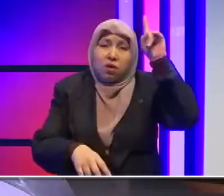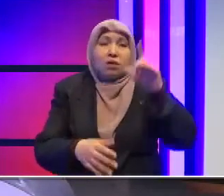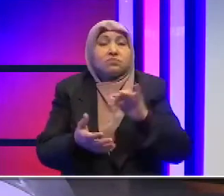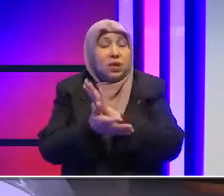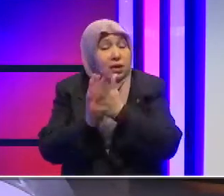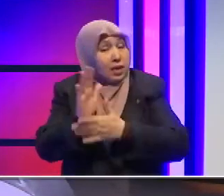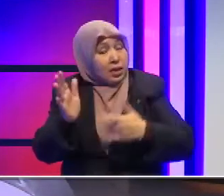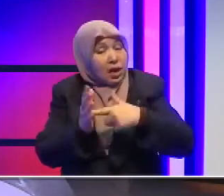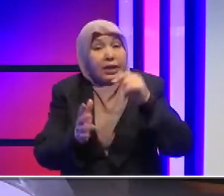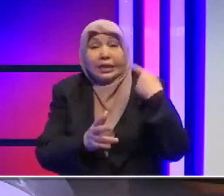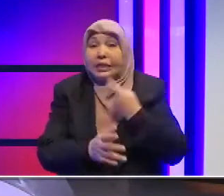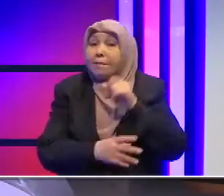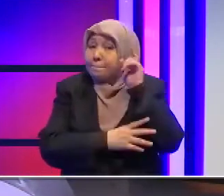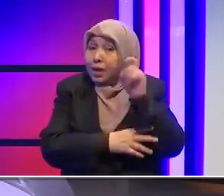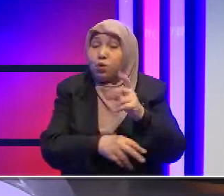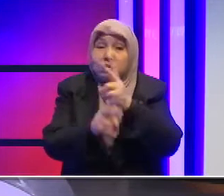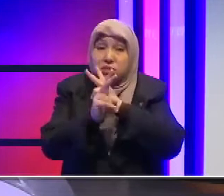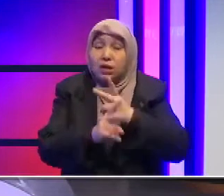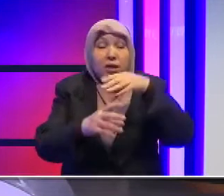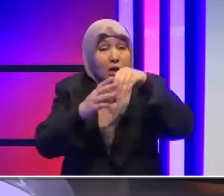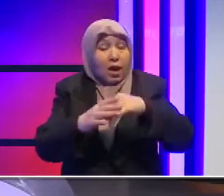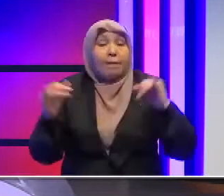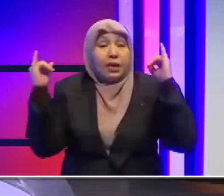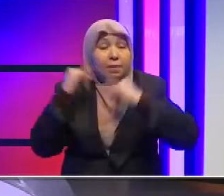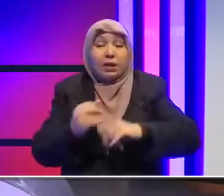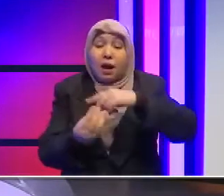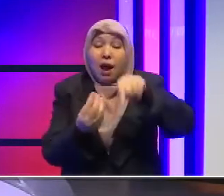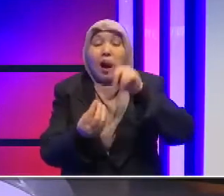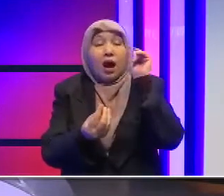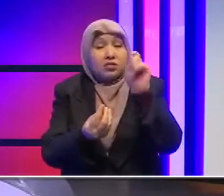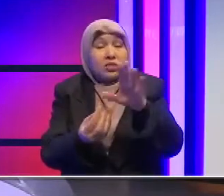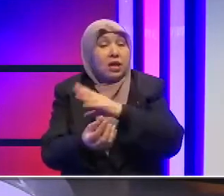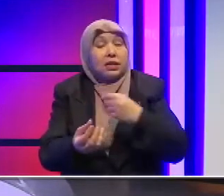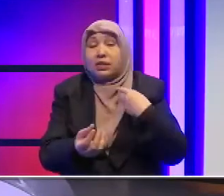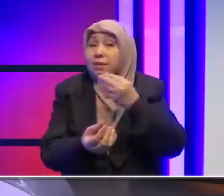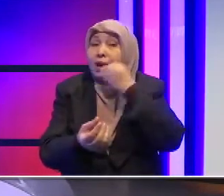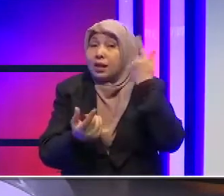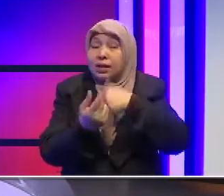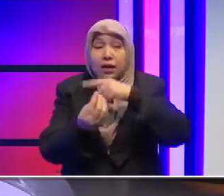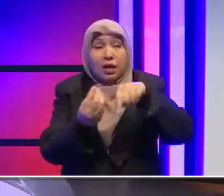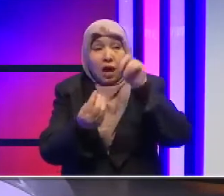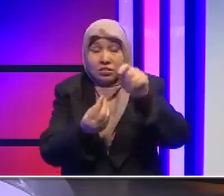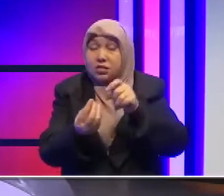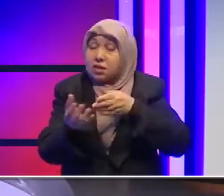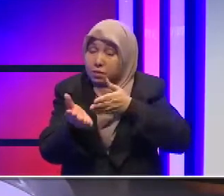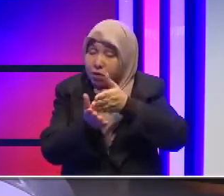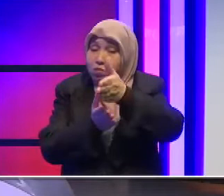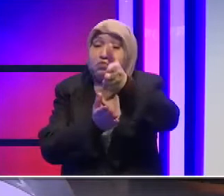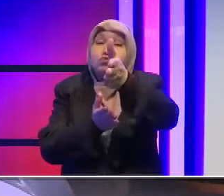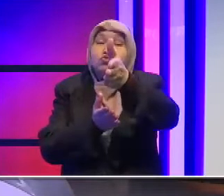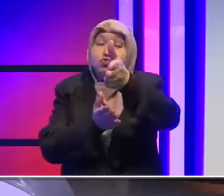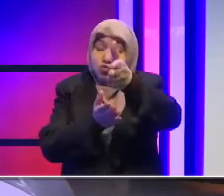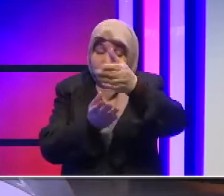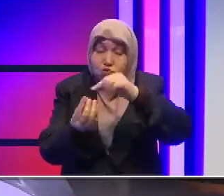yang kita perlu jaga dalam ibadah haji, dan juga bila balik daripada haji ataupun kita nak menuju haji itu,